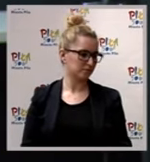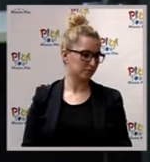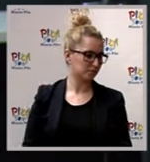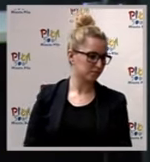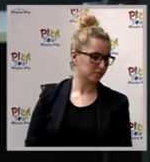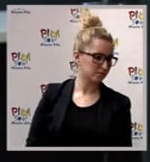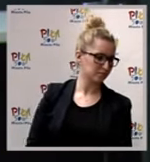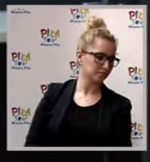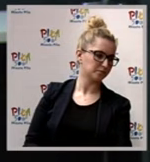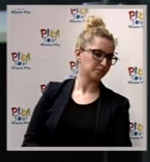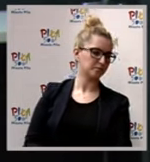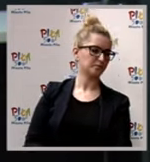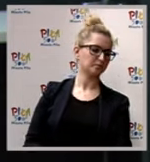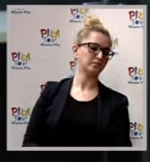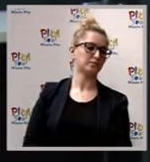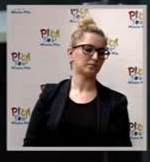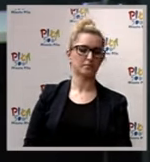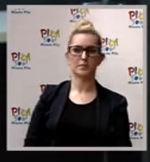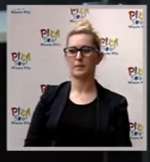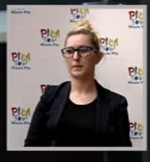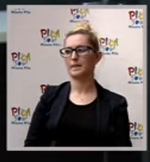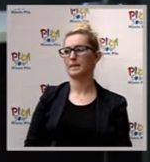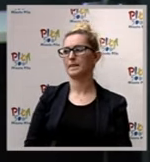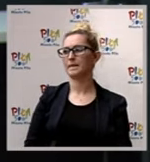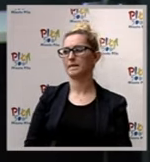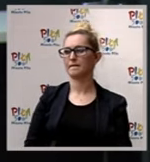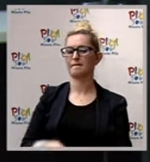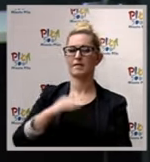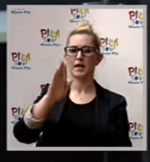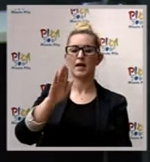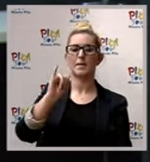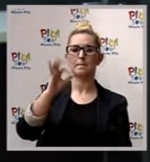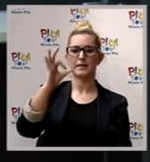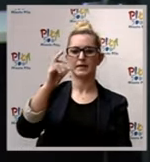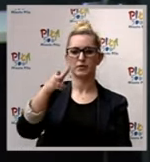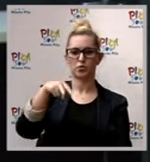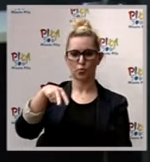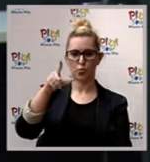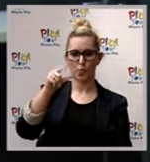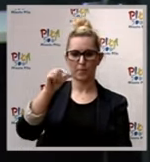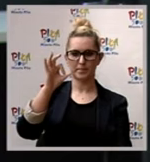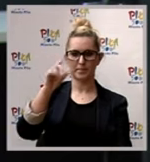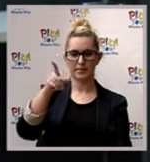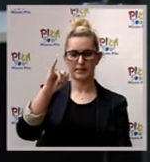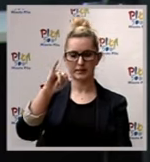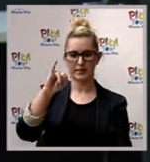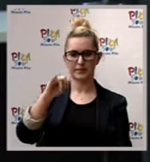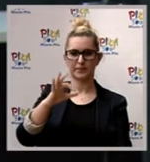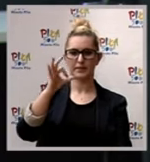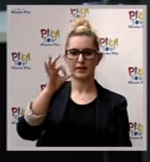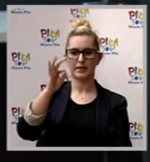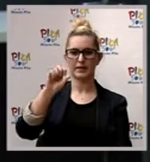Poznaniu, ośrodek zamiejscowy w Pile. Stanisław Franciszek Biskupski. Komisja skrutacyjna stwierdza,